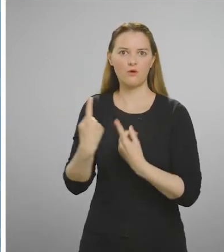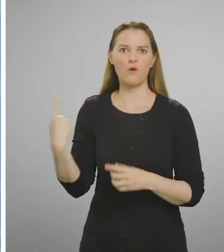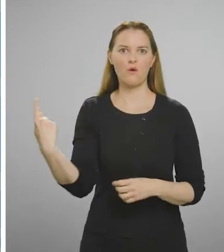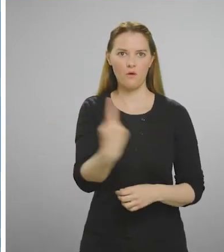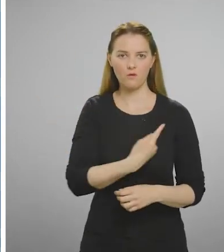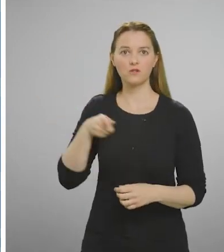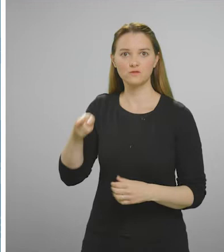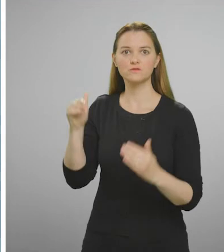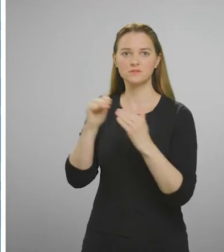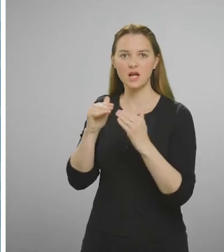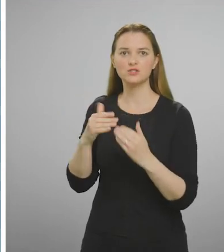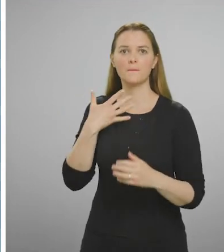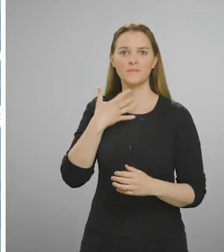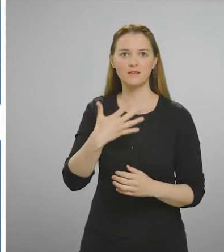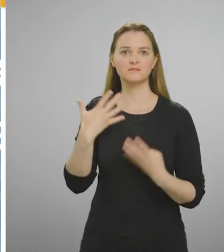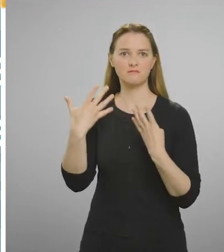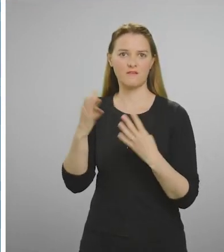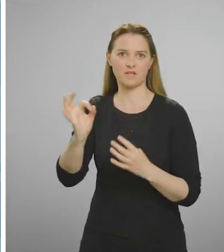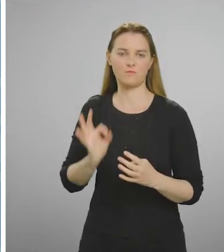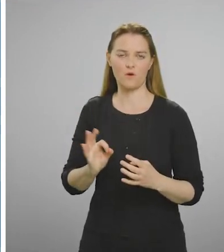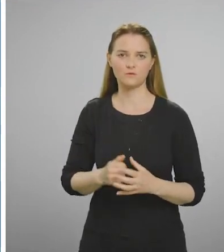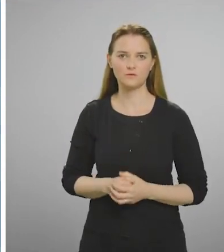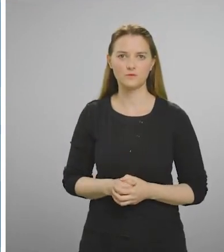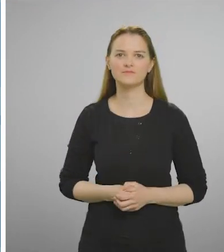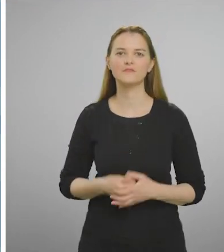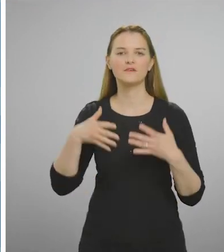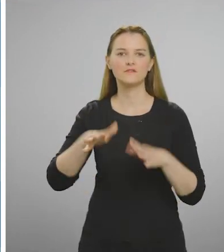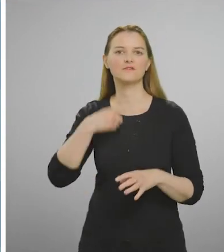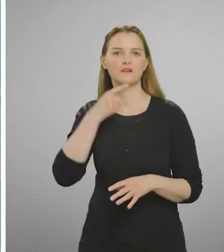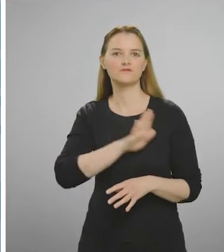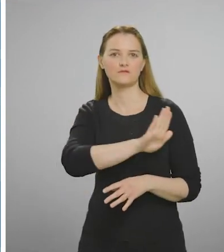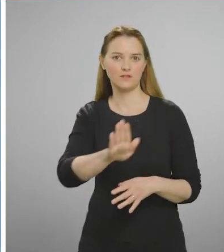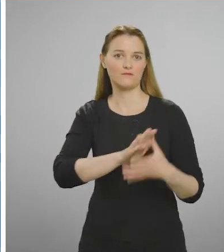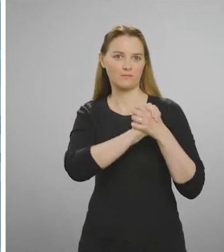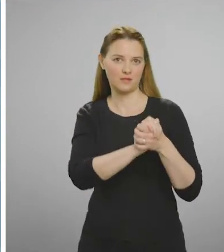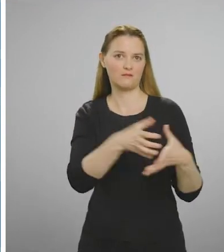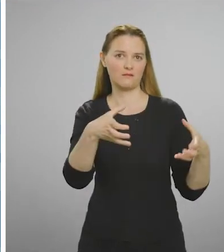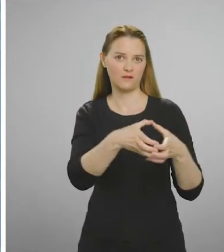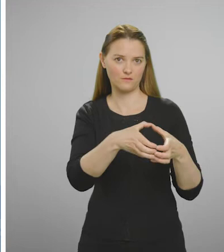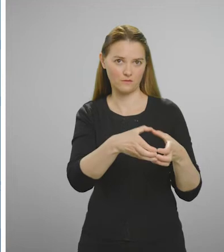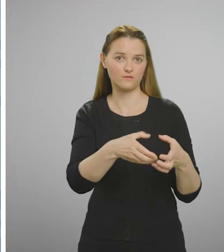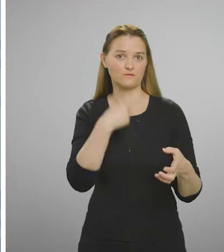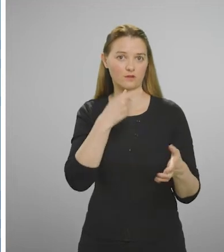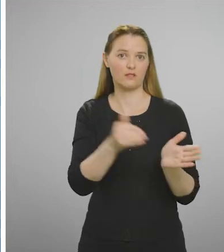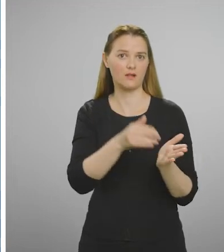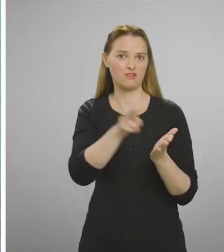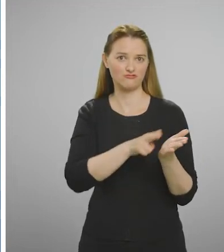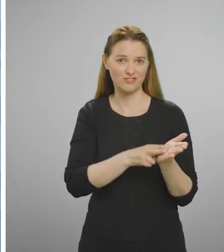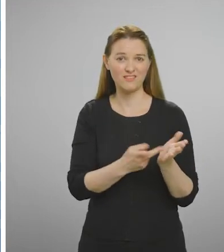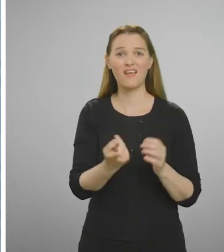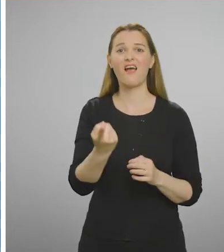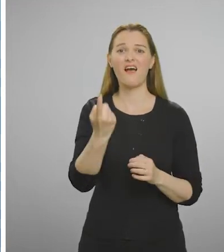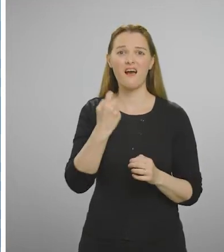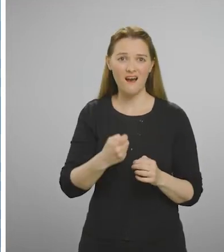slaže se čak 59% ispitanih. Iako je čitanje poželjno u krugu ljudi u kojem se kreću, ispitanici tvrde